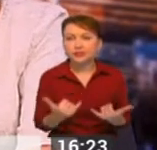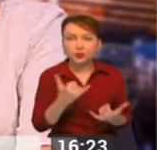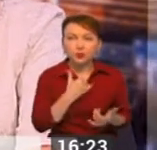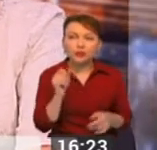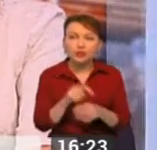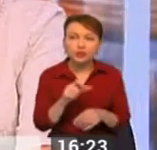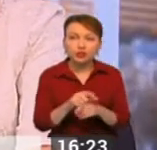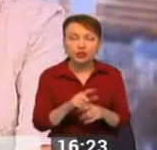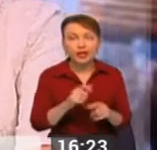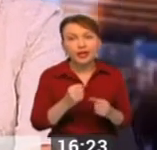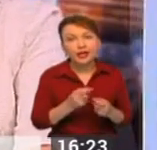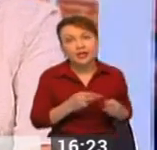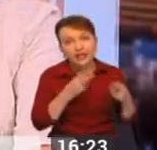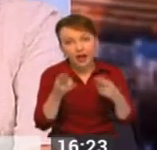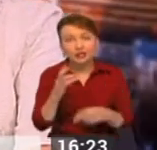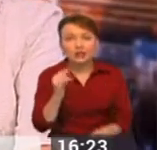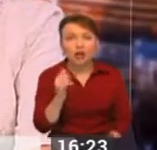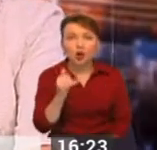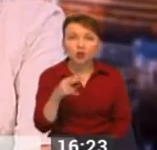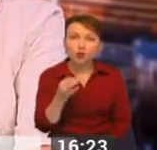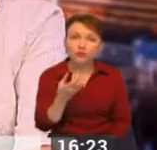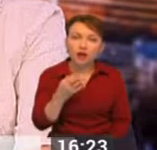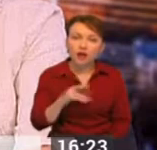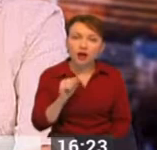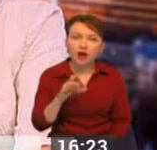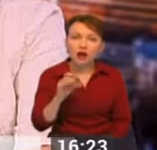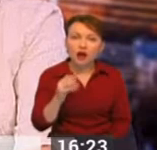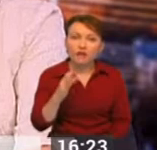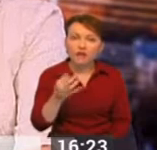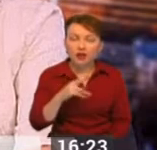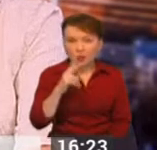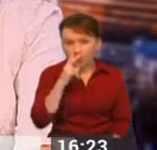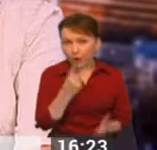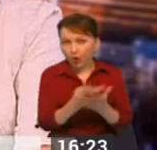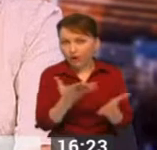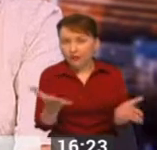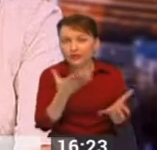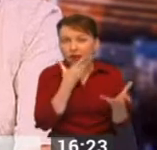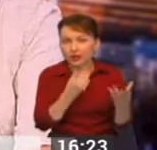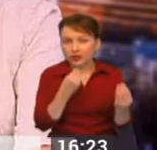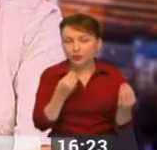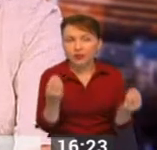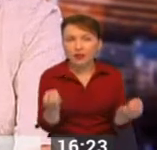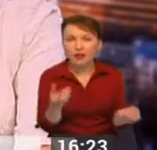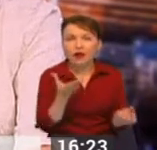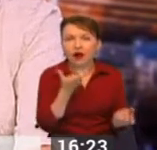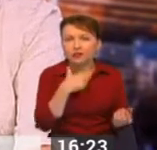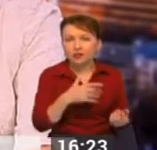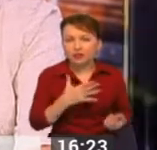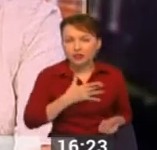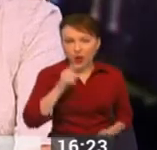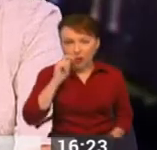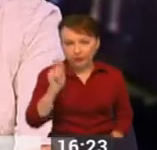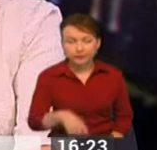задача ехать в Саудовскую Аравию, попробовать донести красоту и элегантность нашей Украины там.